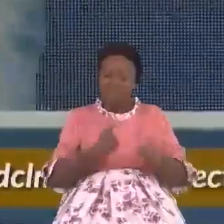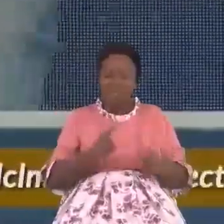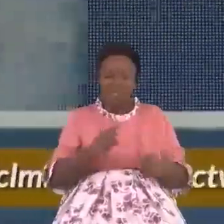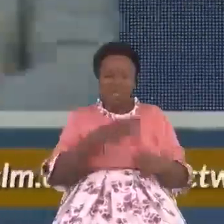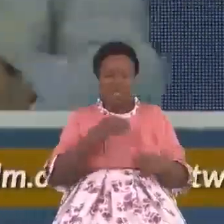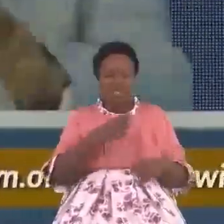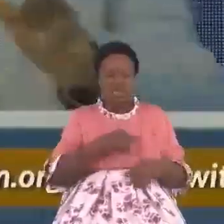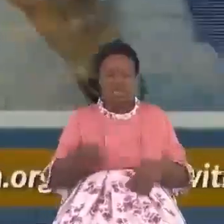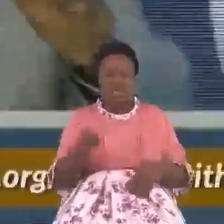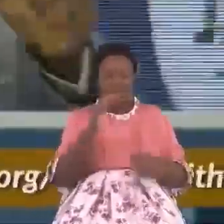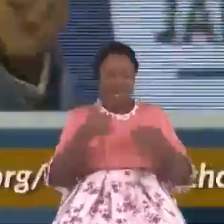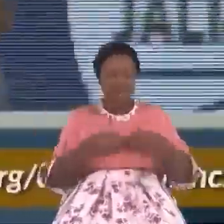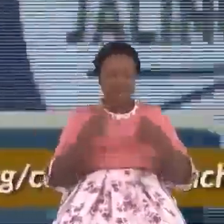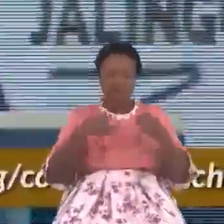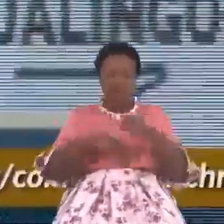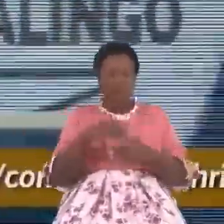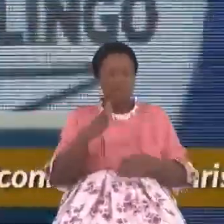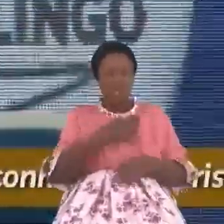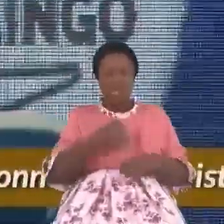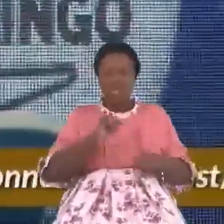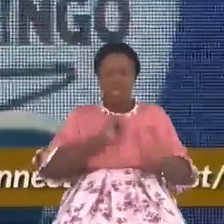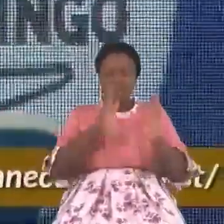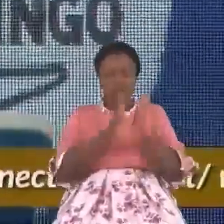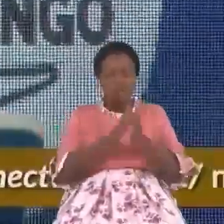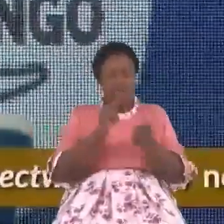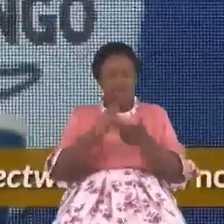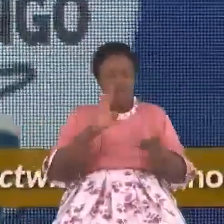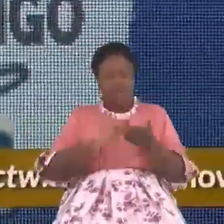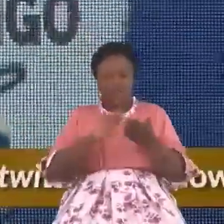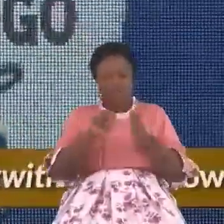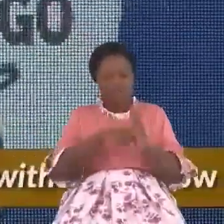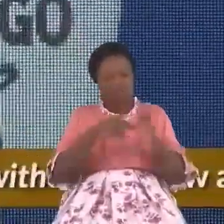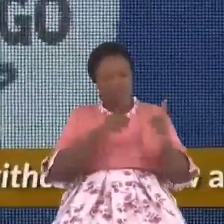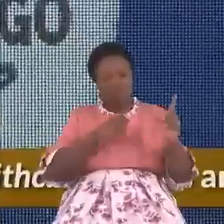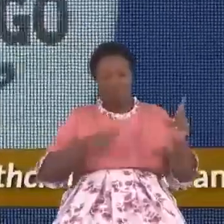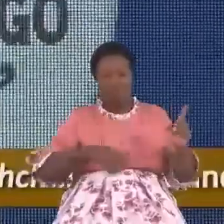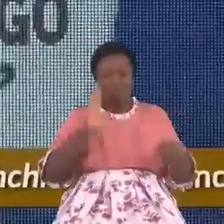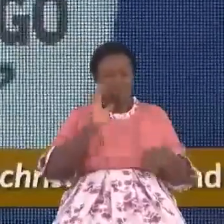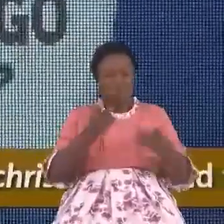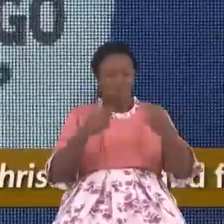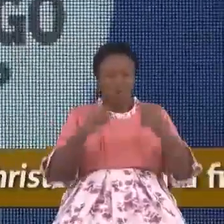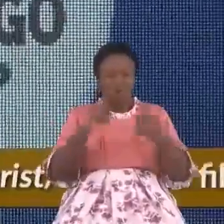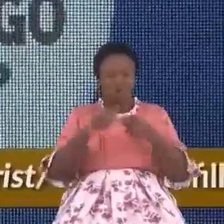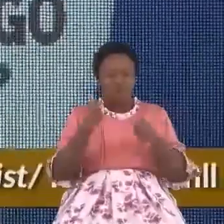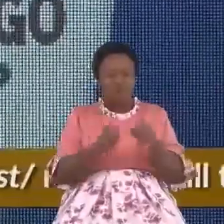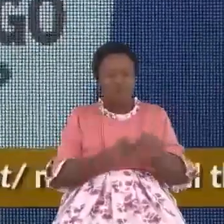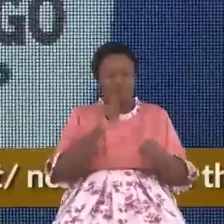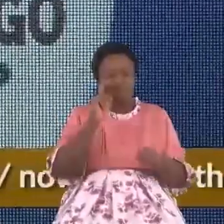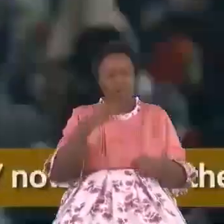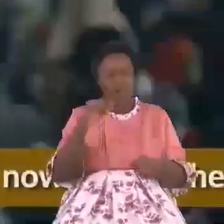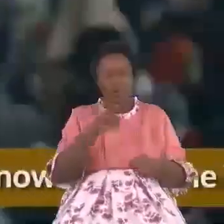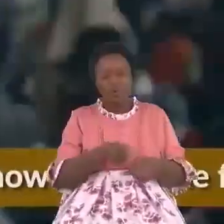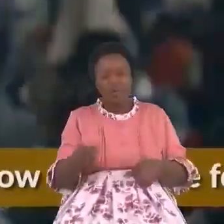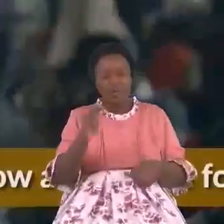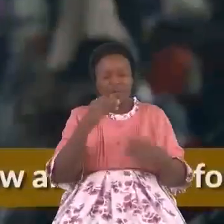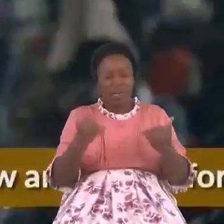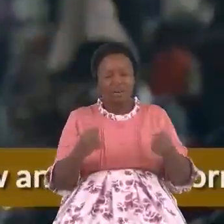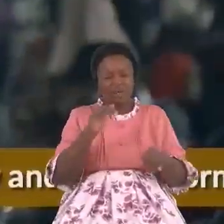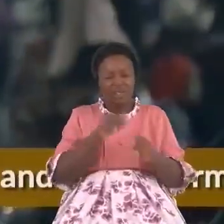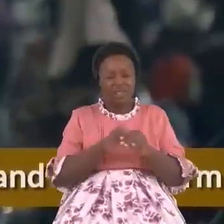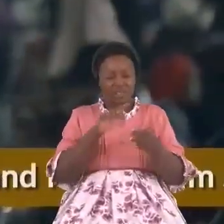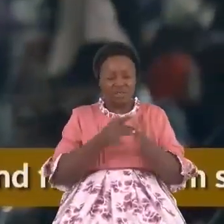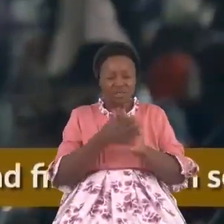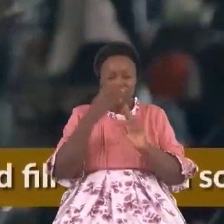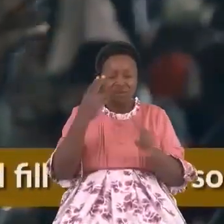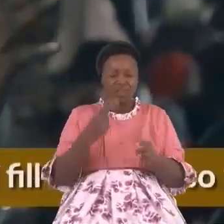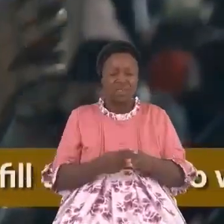wee pụta. Ana m arịọ gị Chineke na mgbaghara mmehie si n'eluigwe ga-abụ nke ha n'aha Jizọs. Ana m arịọ